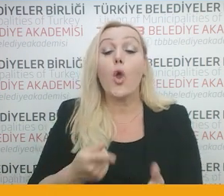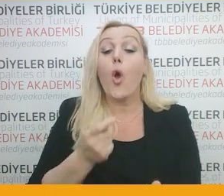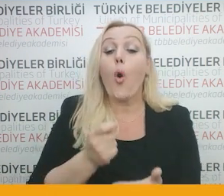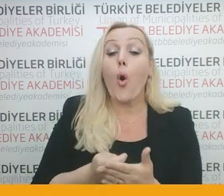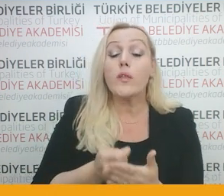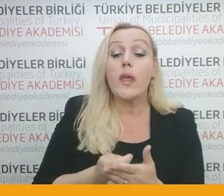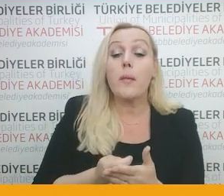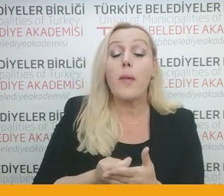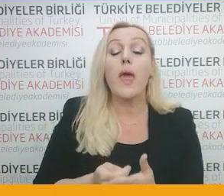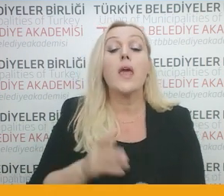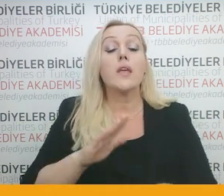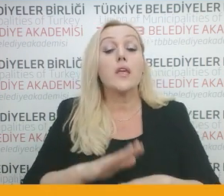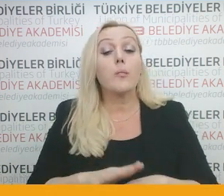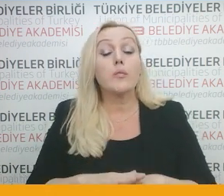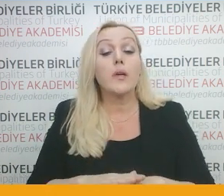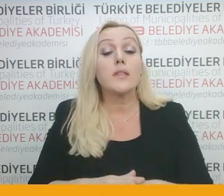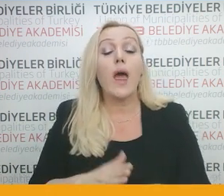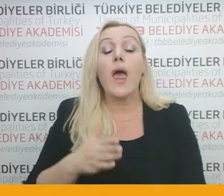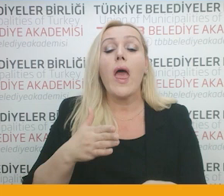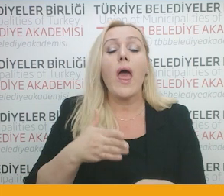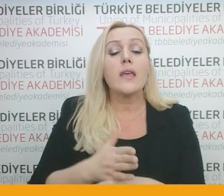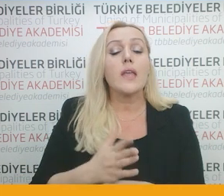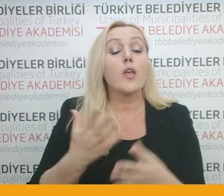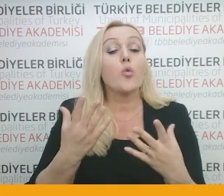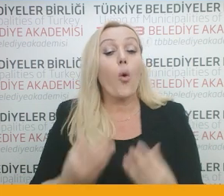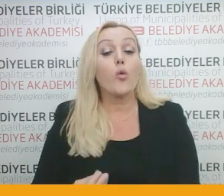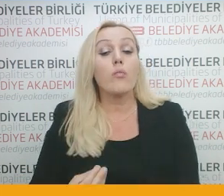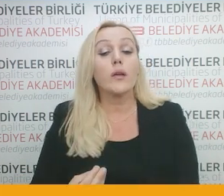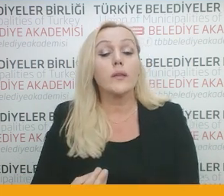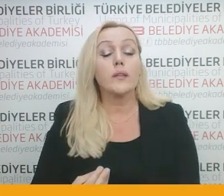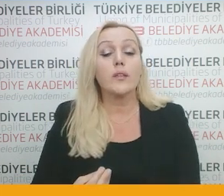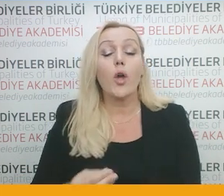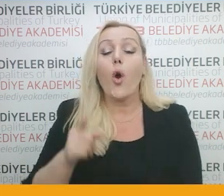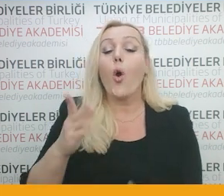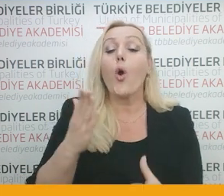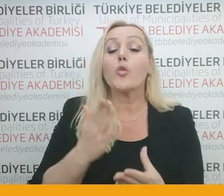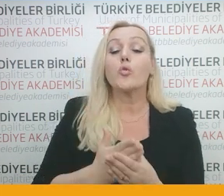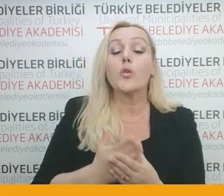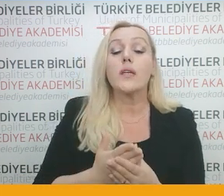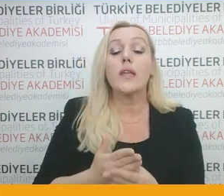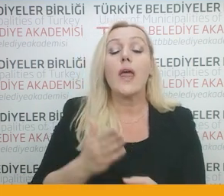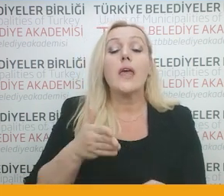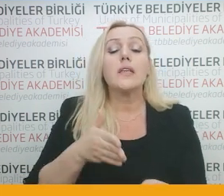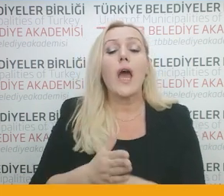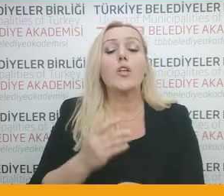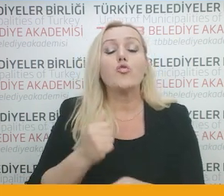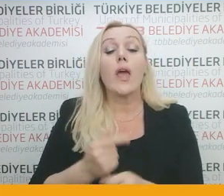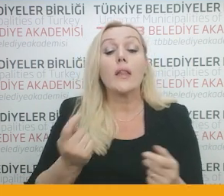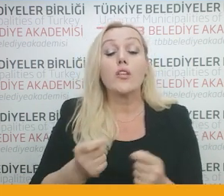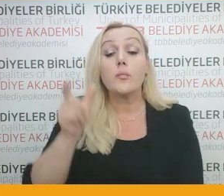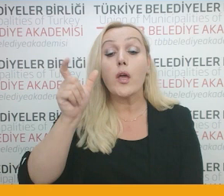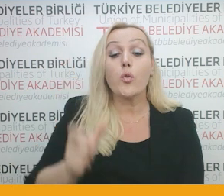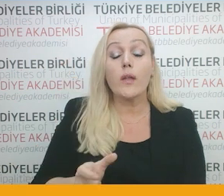ödeme aşamasına geçilmesine esas teşkil edilmektedir. Yani o dosyada gerçekleştirme görevlisi